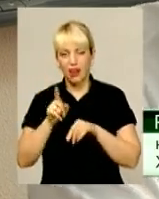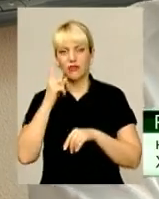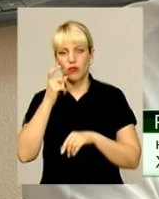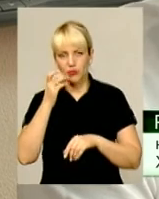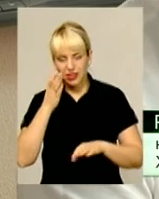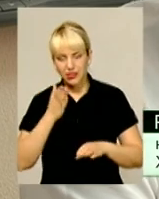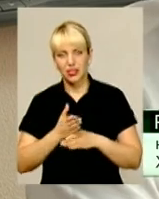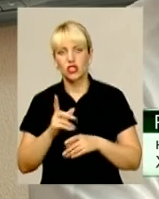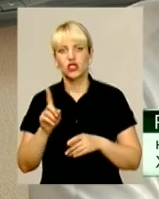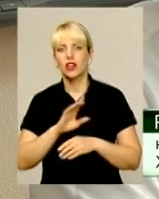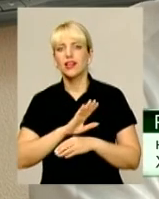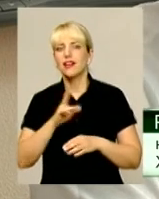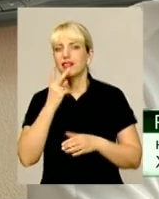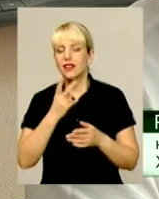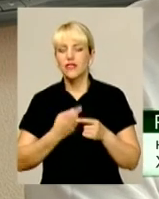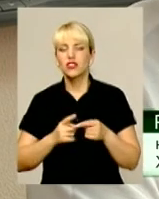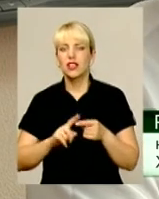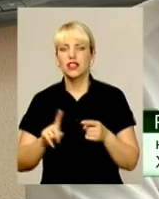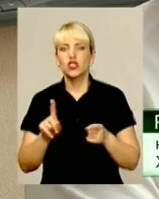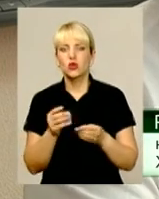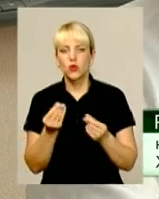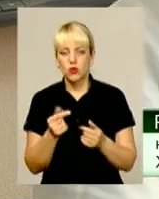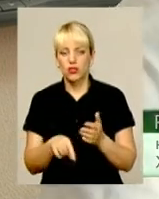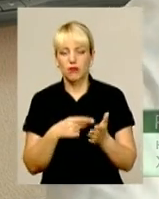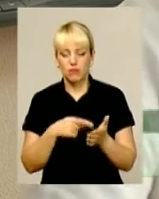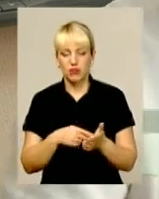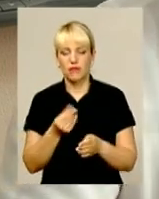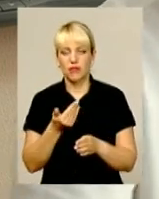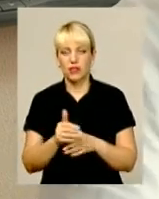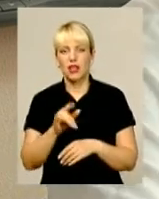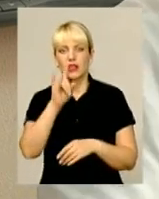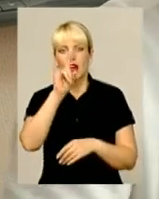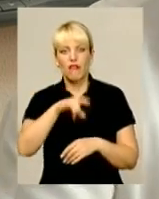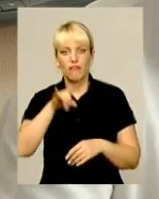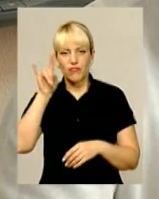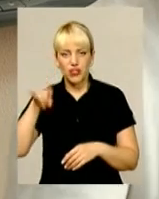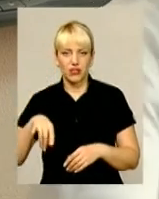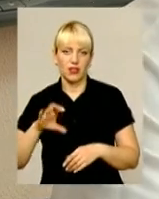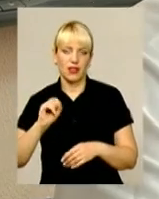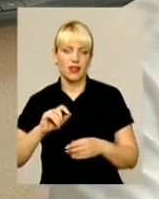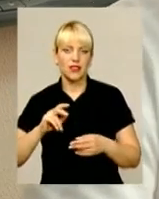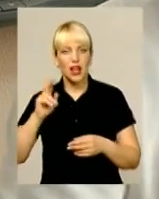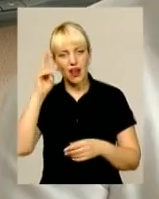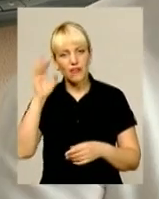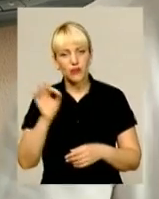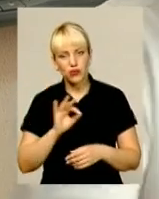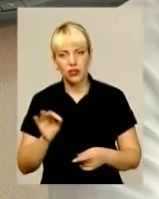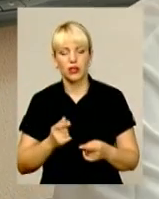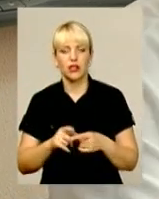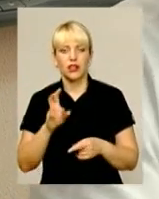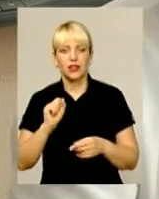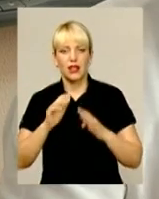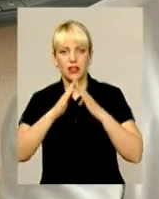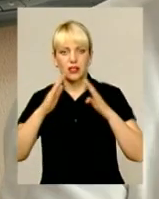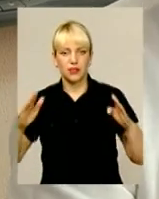що все ж таки, не дивлячись на те, що кошти містом виділені на віконні блоки, на санвузли, на перекриття дахів, на